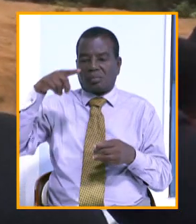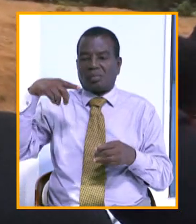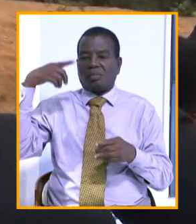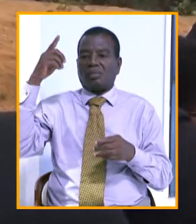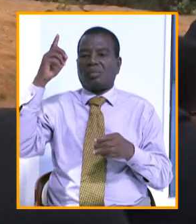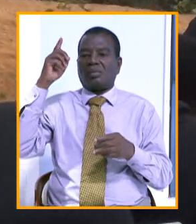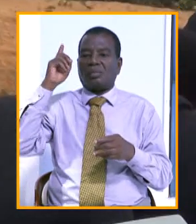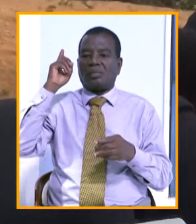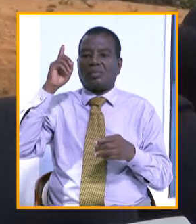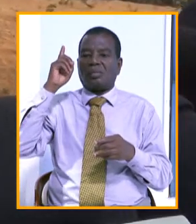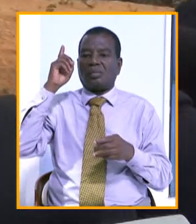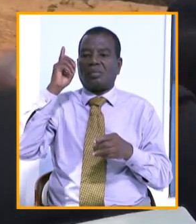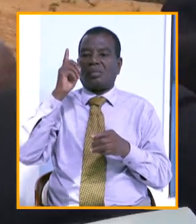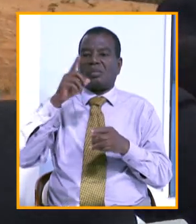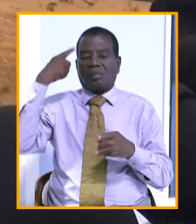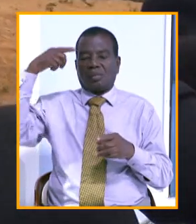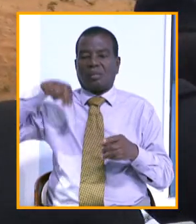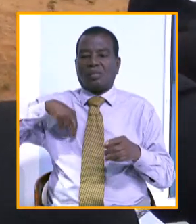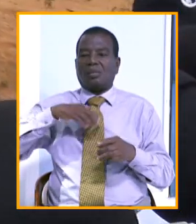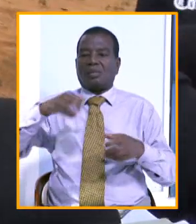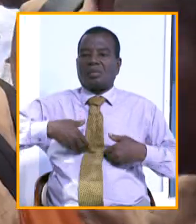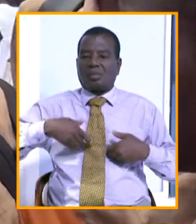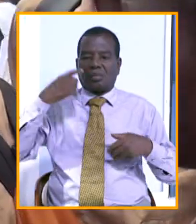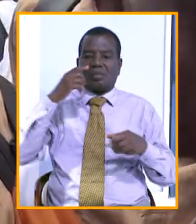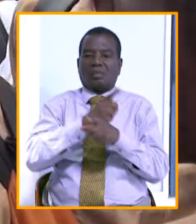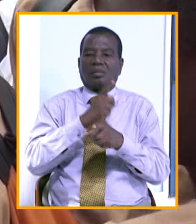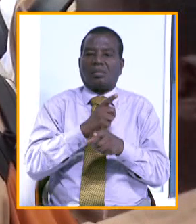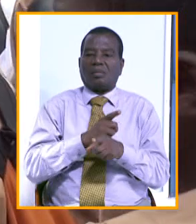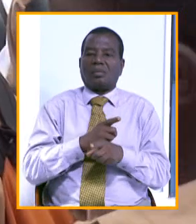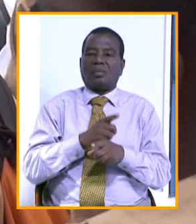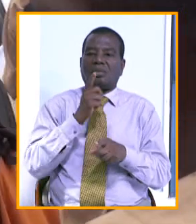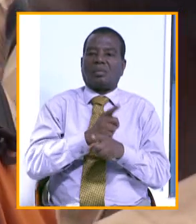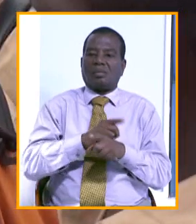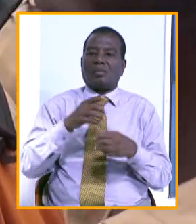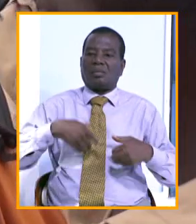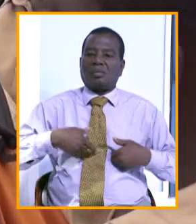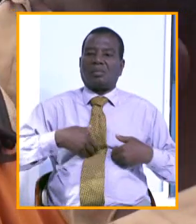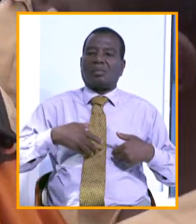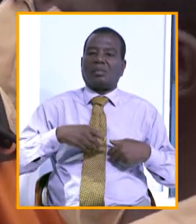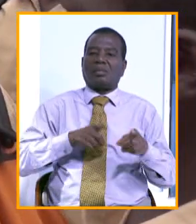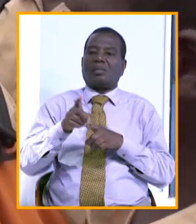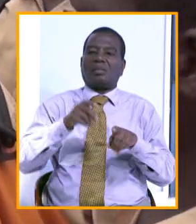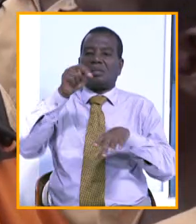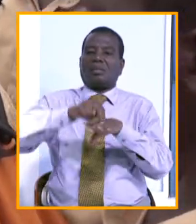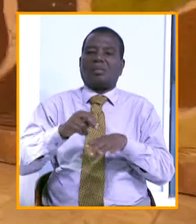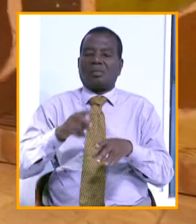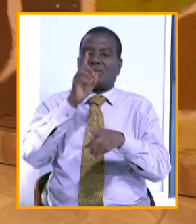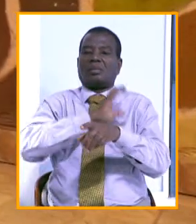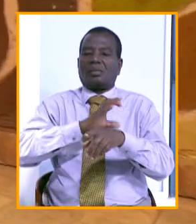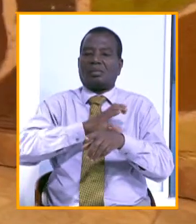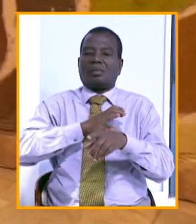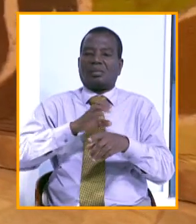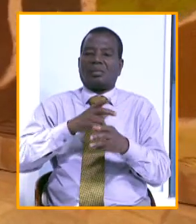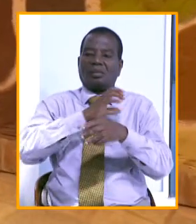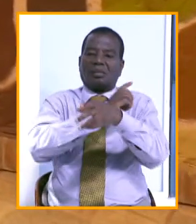prévenir, pour que notre jeunesse soit préservée. La prévention de la jeunesse, la direction de la police des stupéfiants